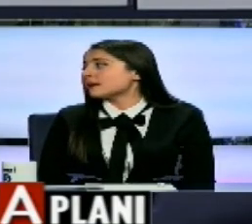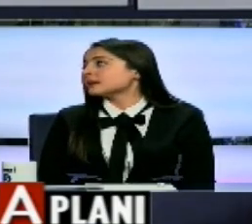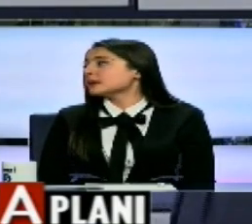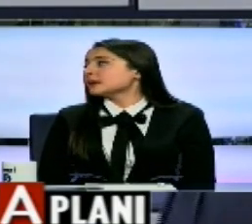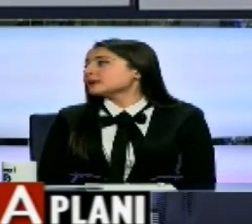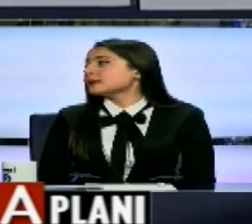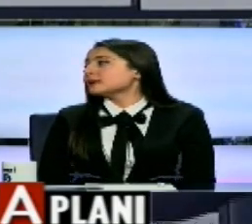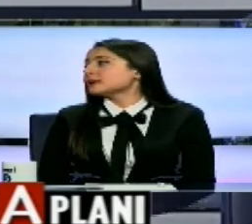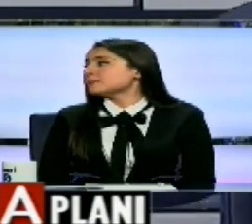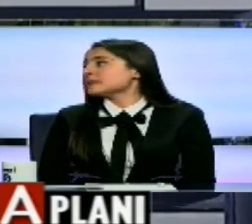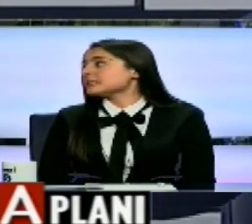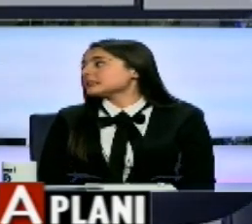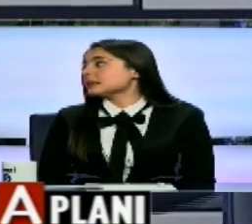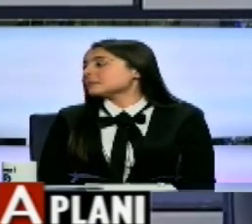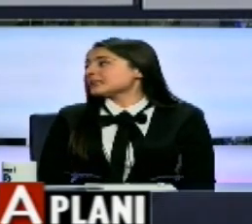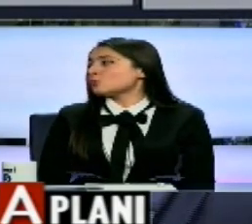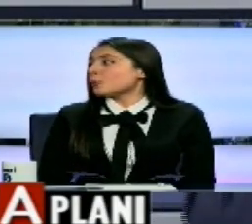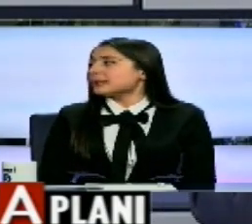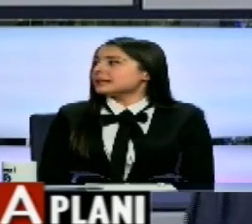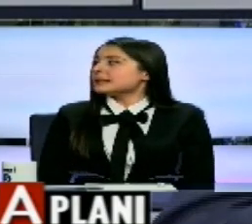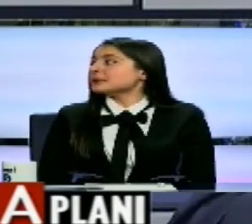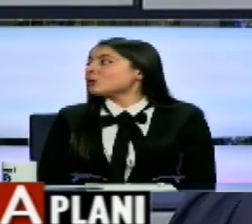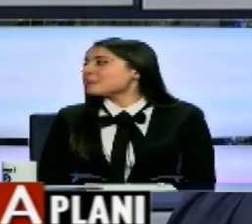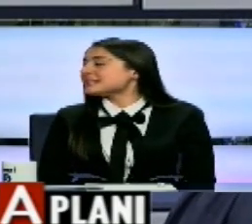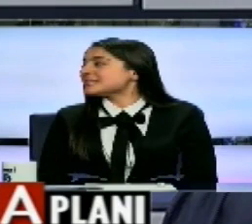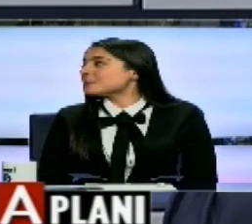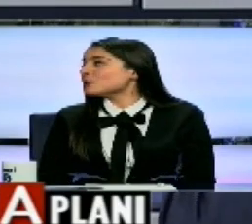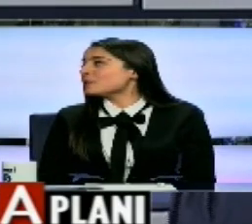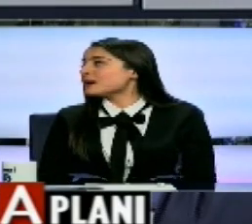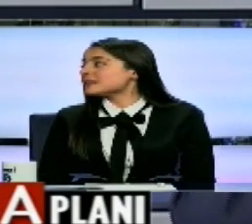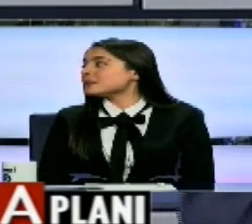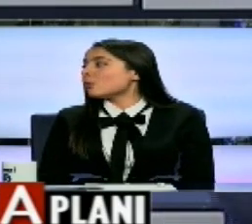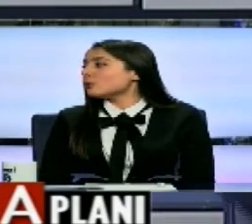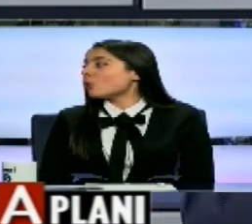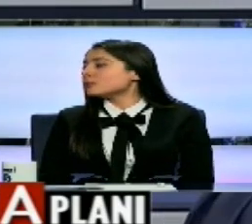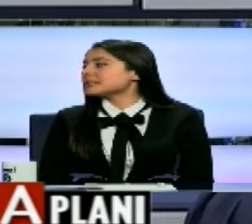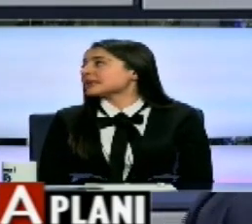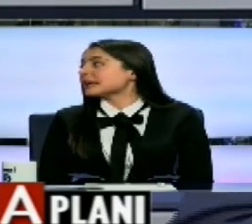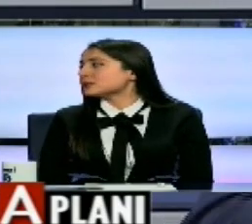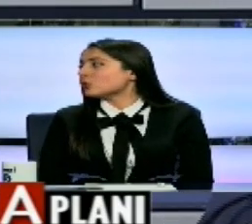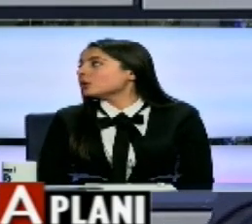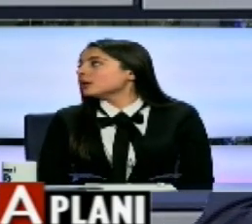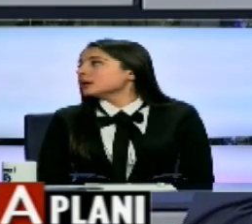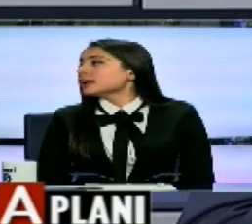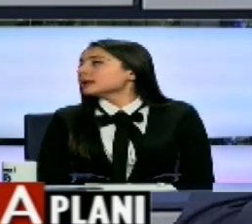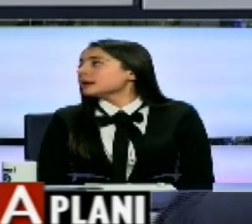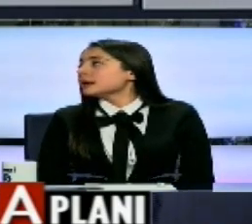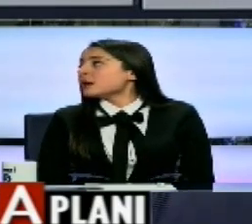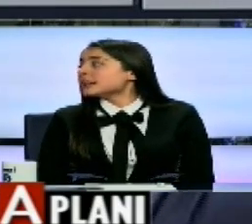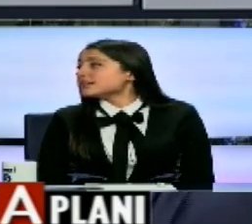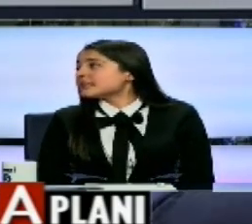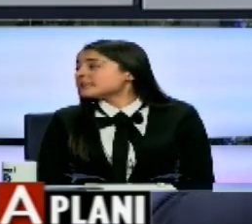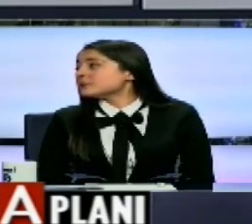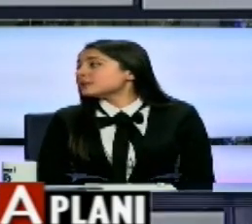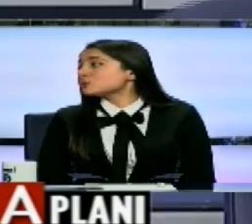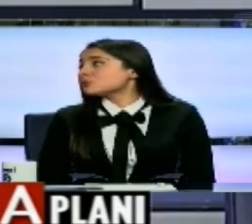var. Hani biz bize torpilli muamelesi yapılıyor ama aslında böyle olmaması gerekiyor.